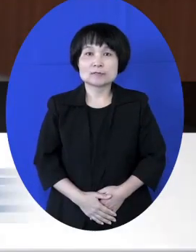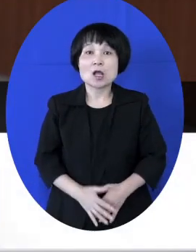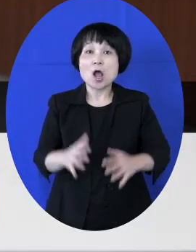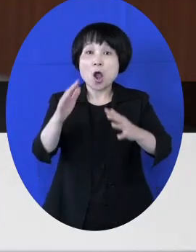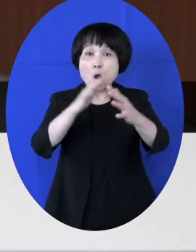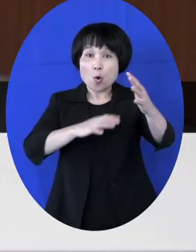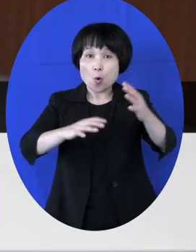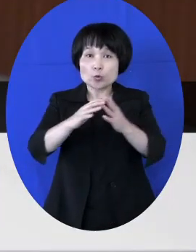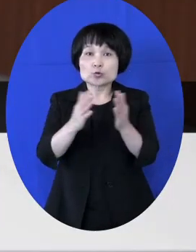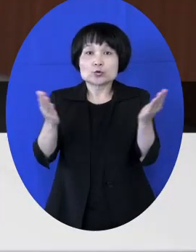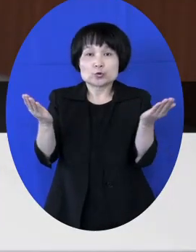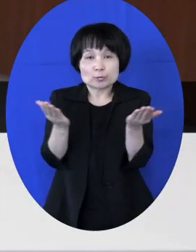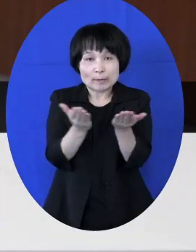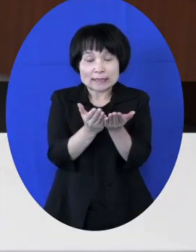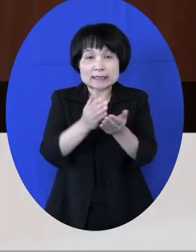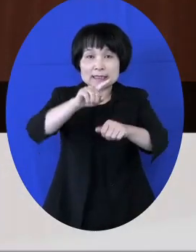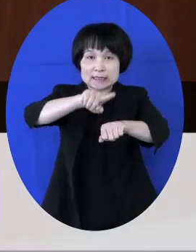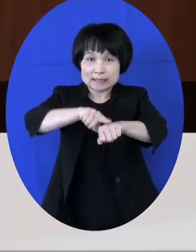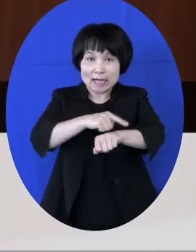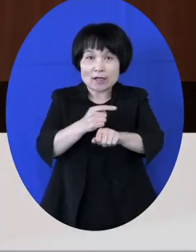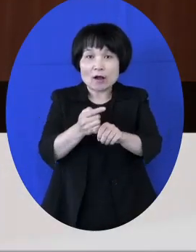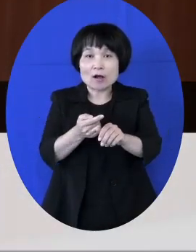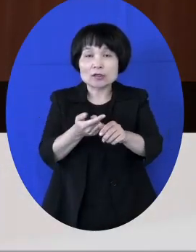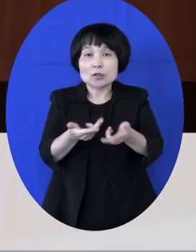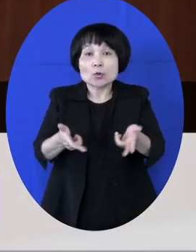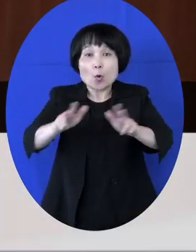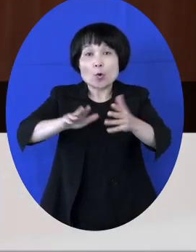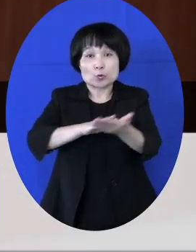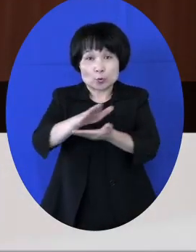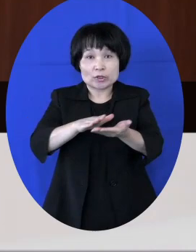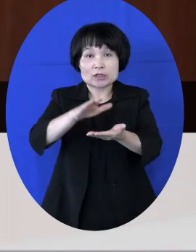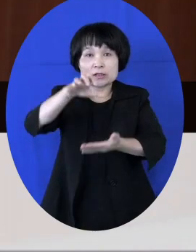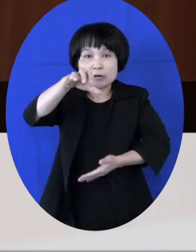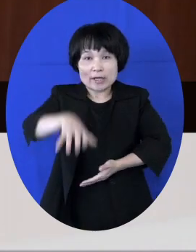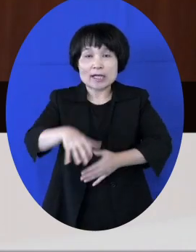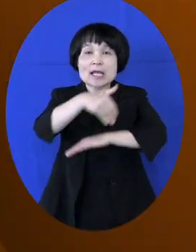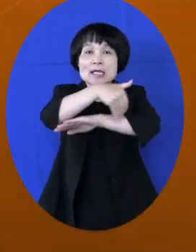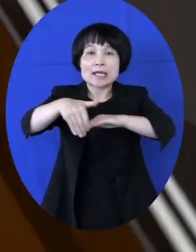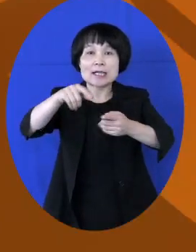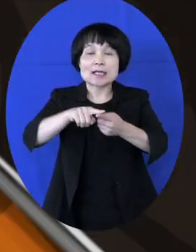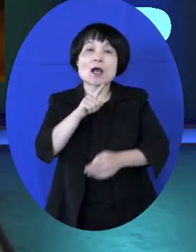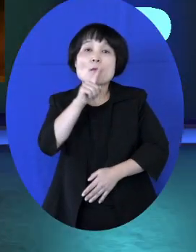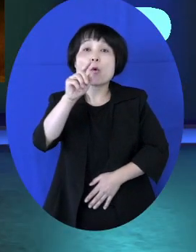공주형 생태 문화 환경 놀이터의 설계 용역 최종 보고회가 개최됐습니다.